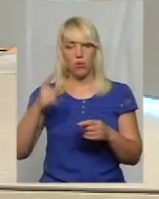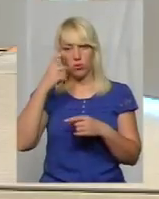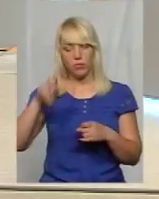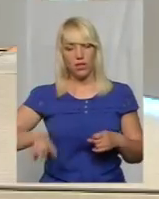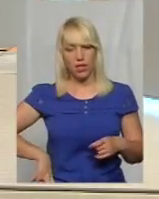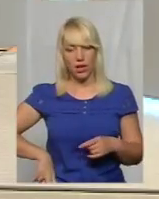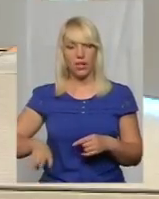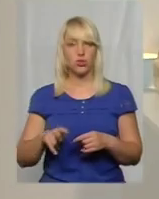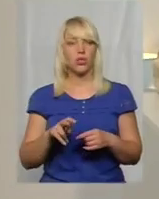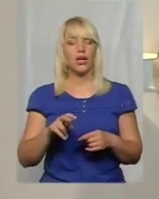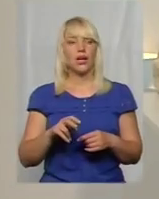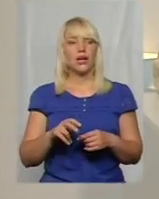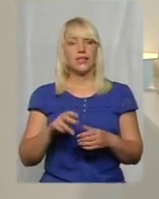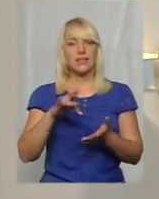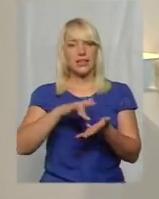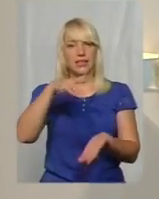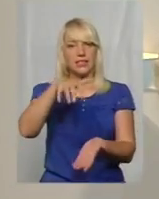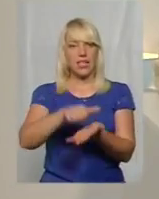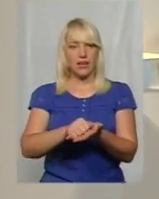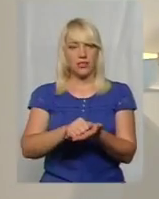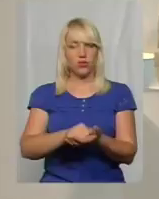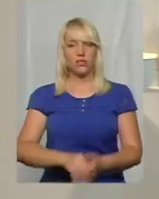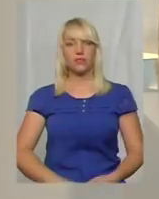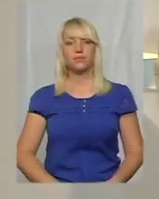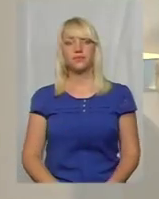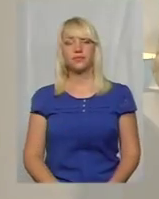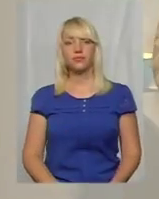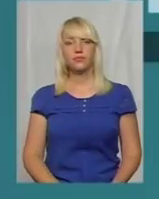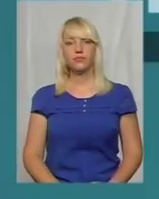обласного центру зайнятості Сергій Черешня. Давайте послухаємо.